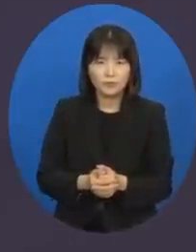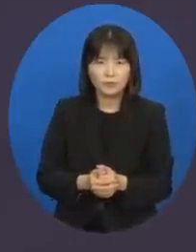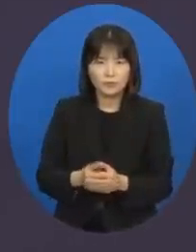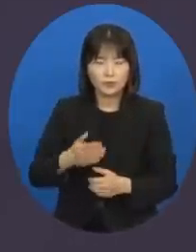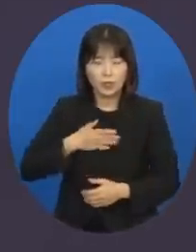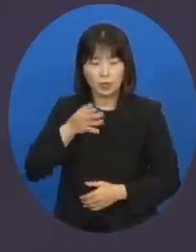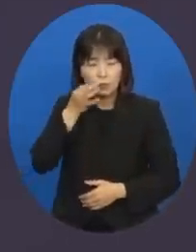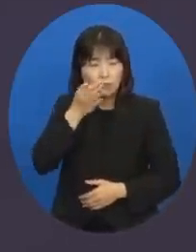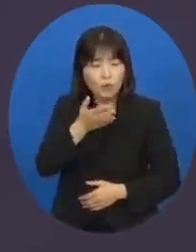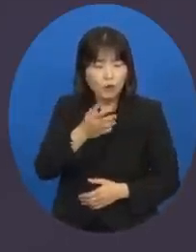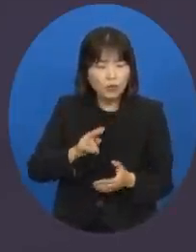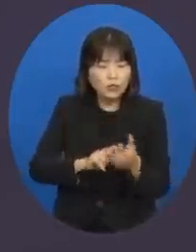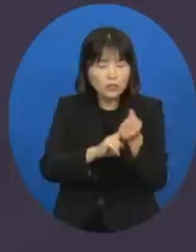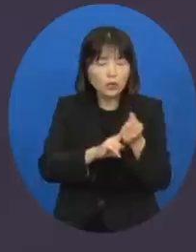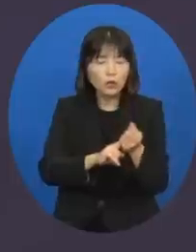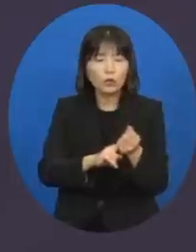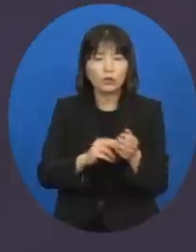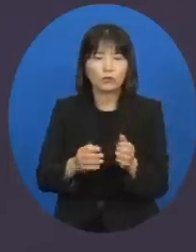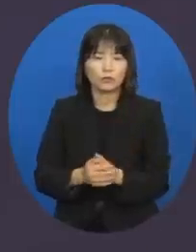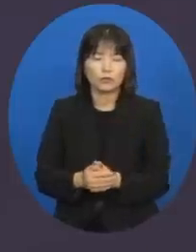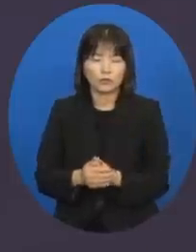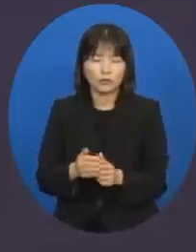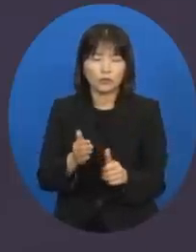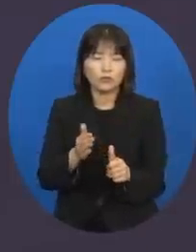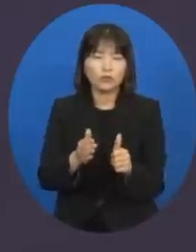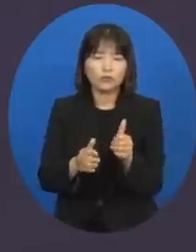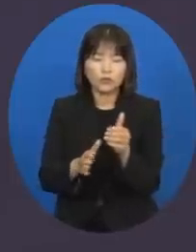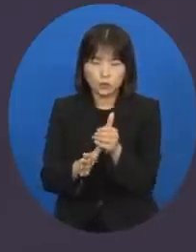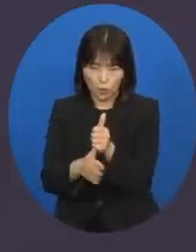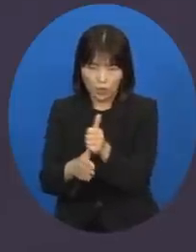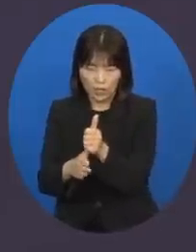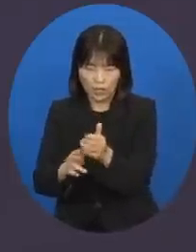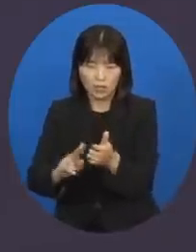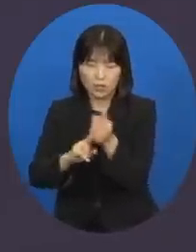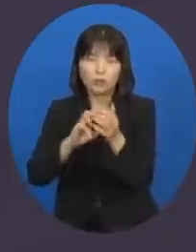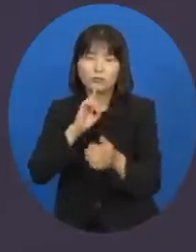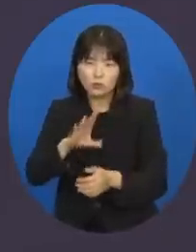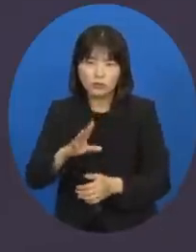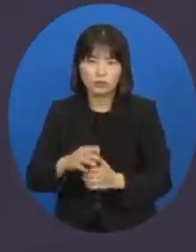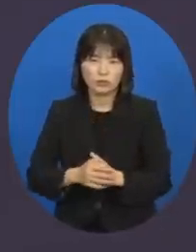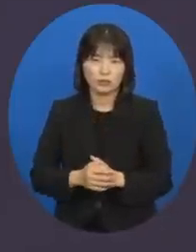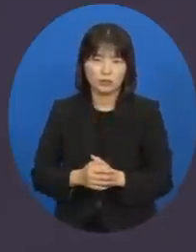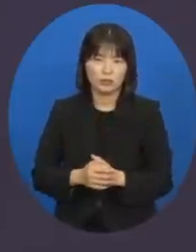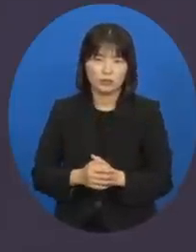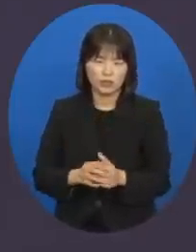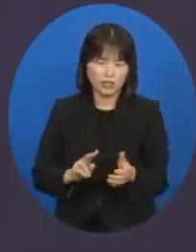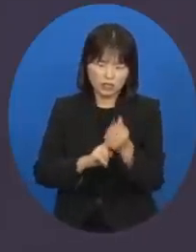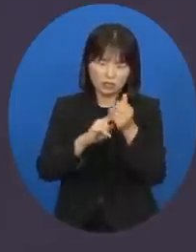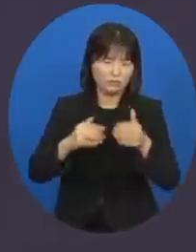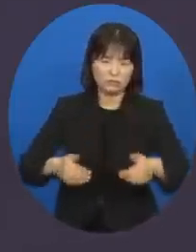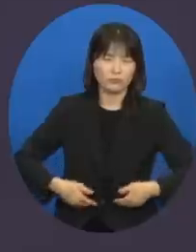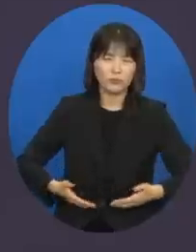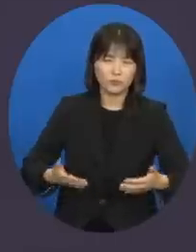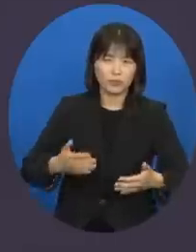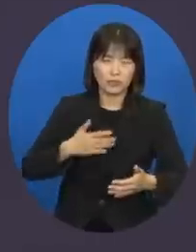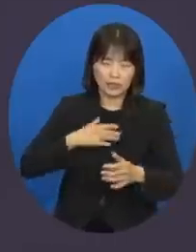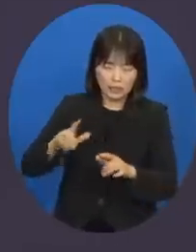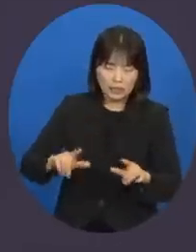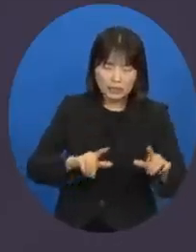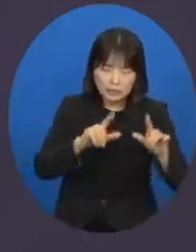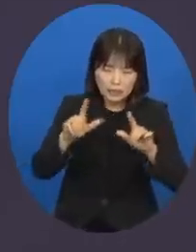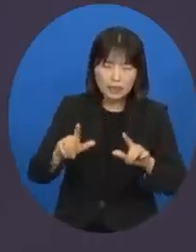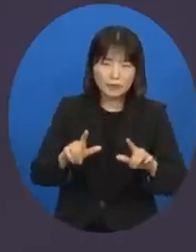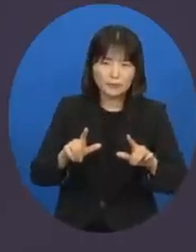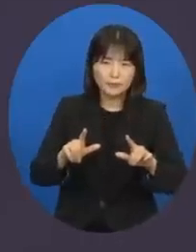없다. 무슨 기적이 더 필요하냐고요. 내 삶을 바꾸어 보세요. 내 삶의 위기와 역경을